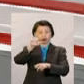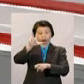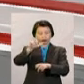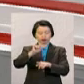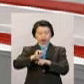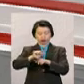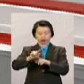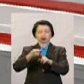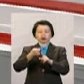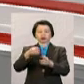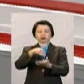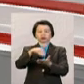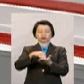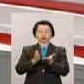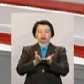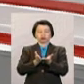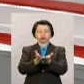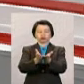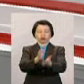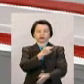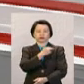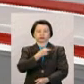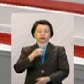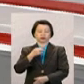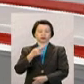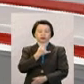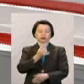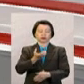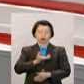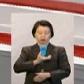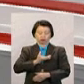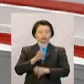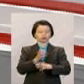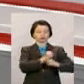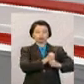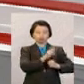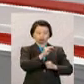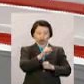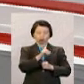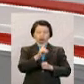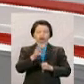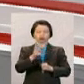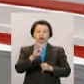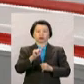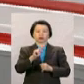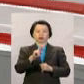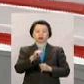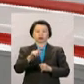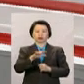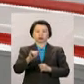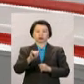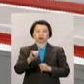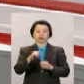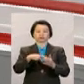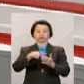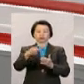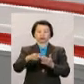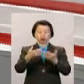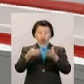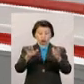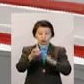1 emas, 1 perak dan 3 gangsa dari Pusat Pelayaran Indonesia Jakarta. Emas diraih Muhammad Fauzi Kamansyah menerusi acara Open